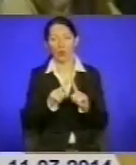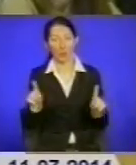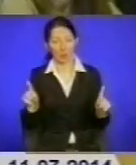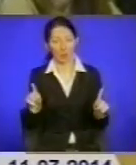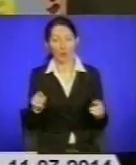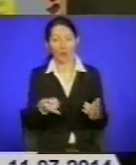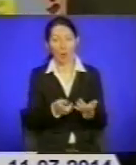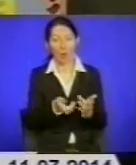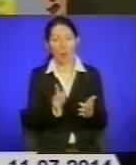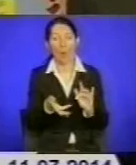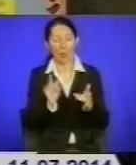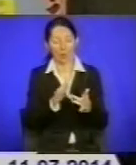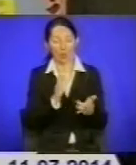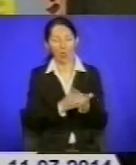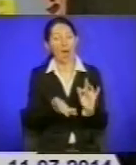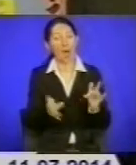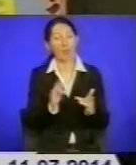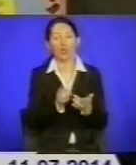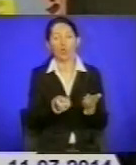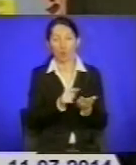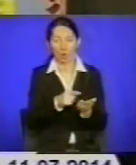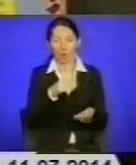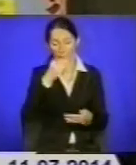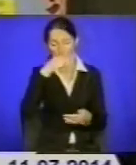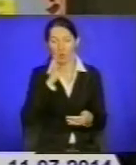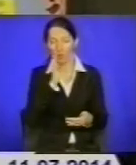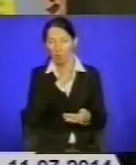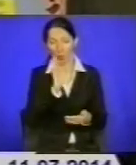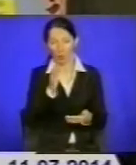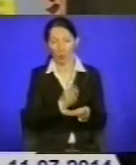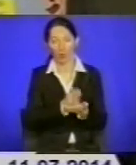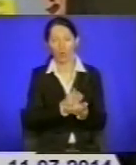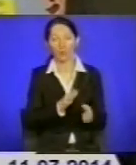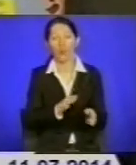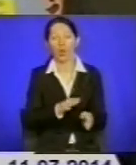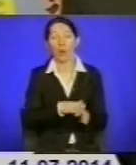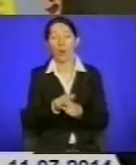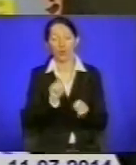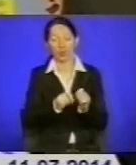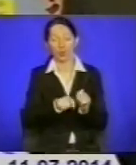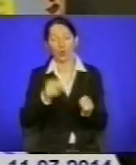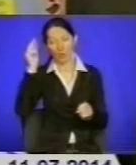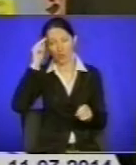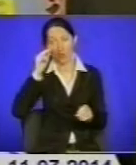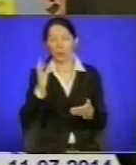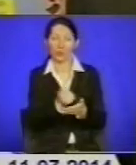електронний журнал. Батьки будуть мати по великому рахунку повний контроль за навчанням і успішністю своїх